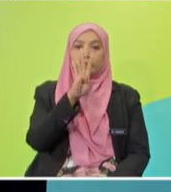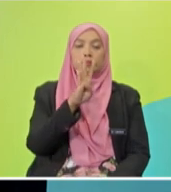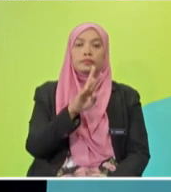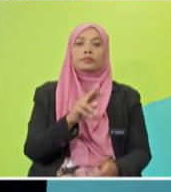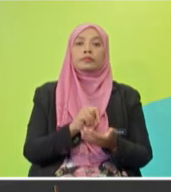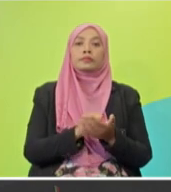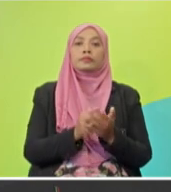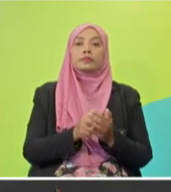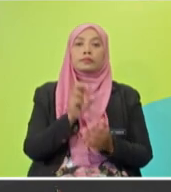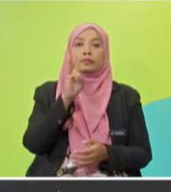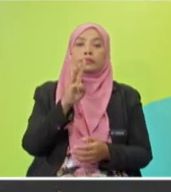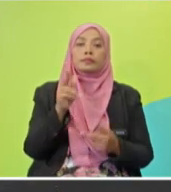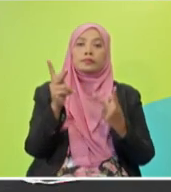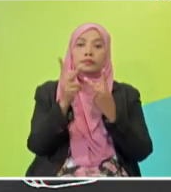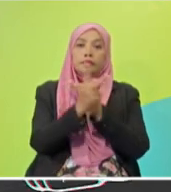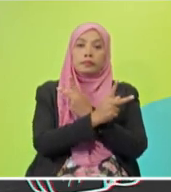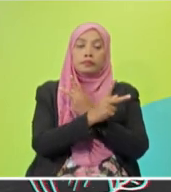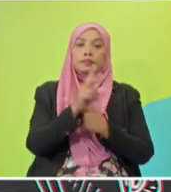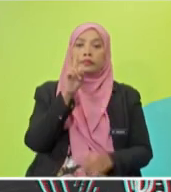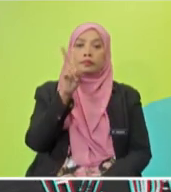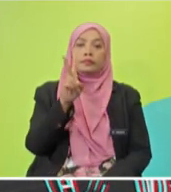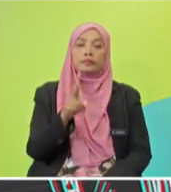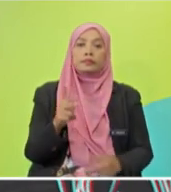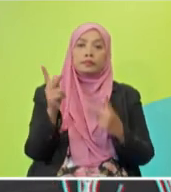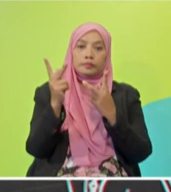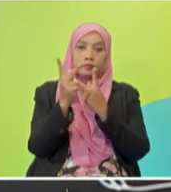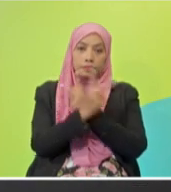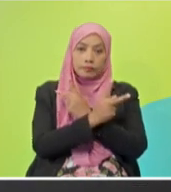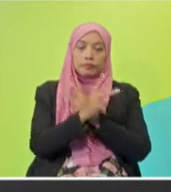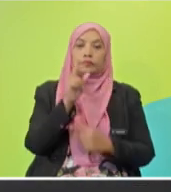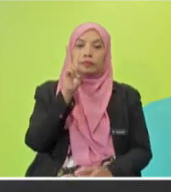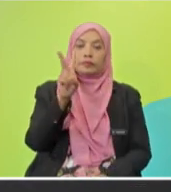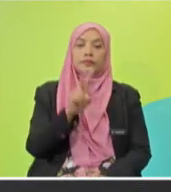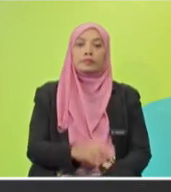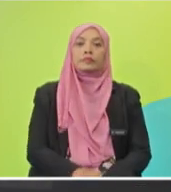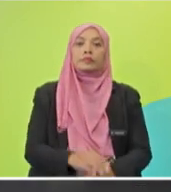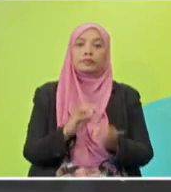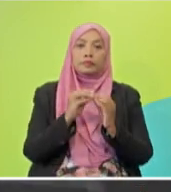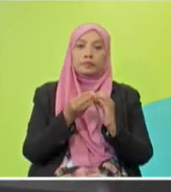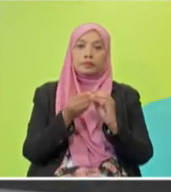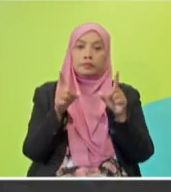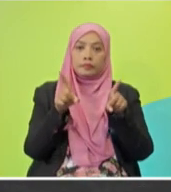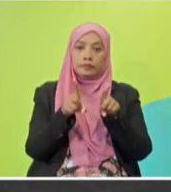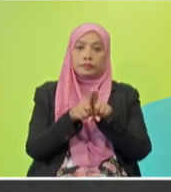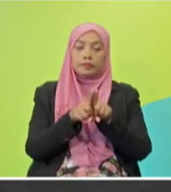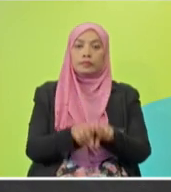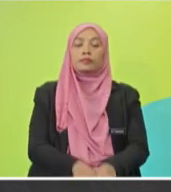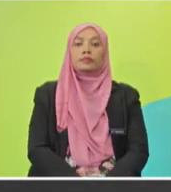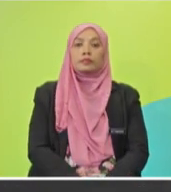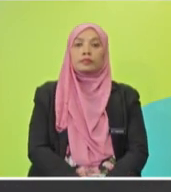kita boleh darabkan dengan 2, kita dapat 8. Kita darab dengan 2 juga, nombor yang sama. Jadi kita dapat 12.